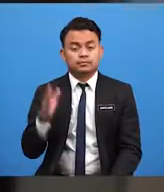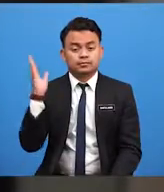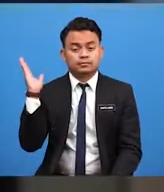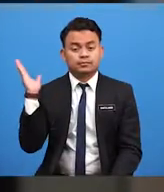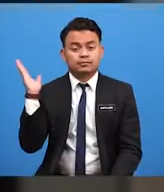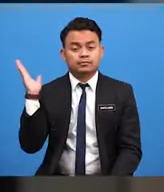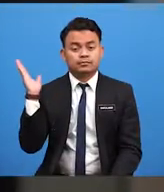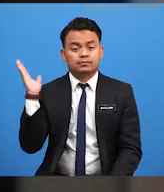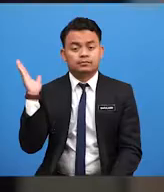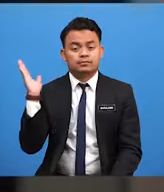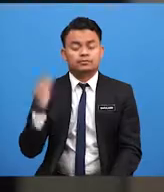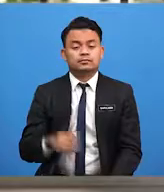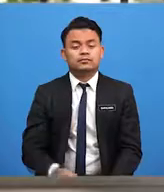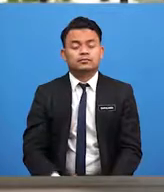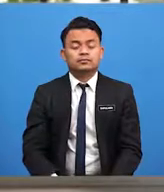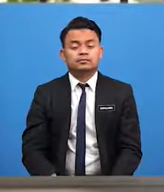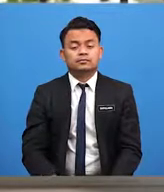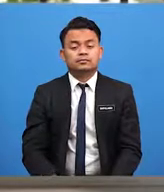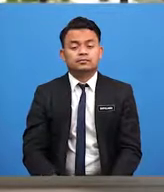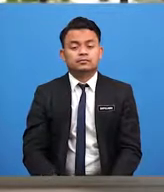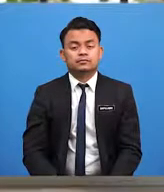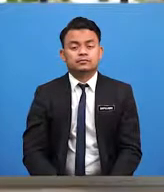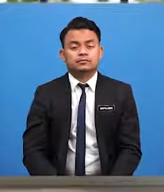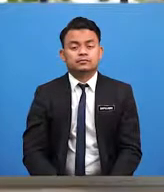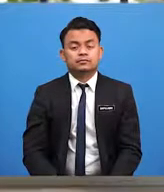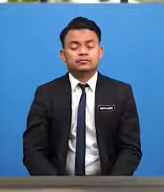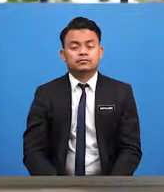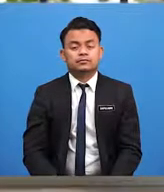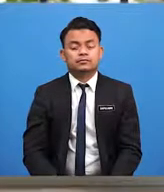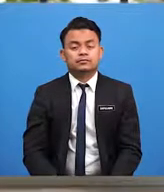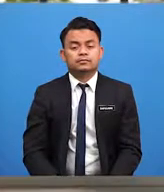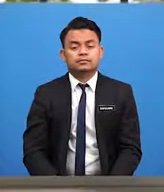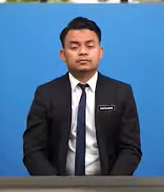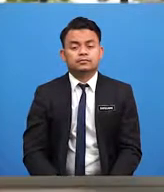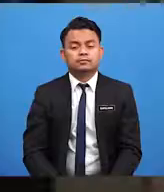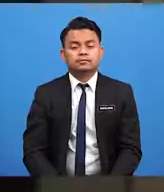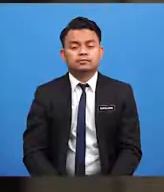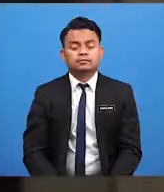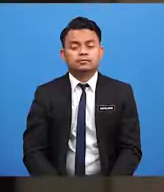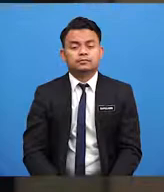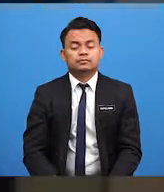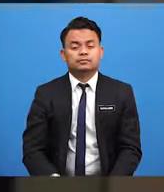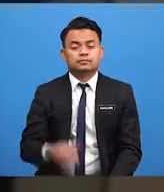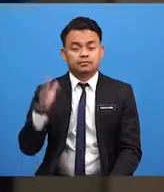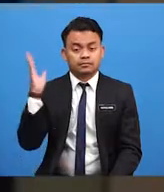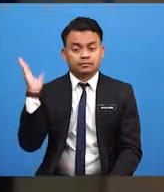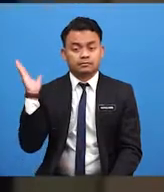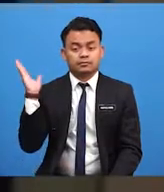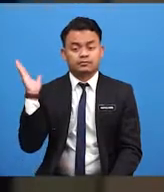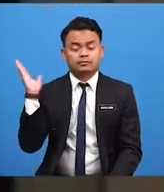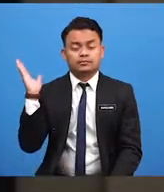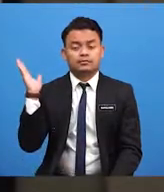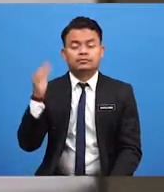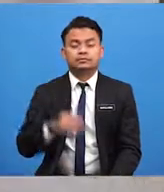untuk mencedok dan membuang buih keladak yang timbul di permukaan stok ayam. Kain maslin